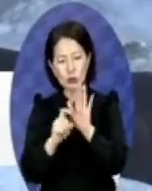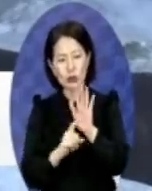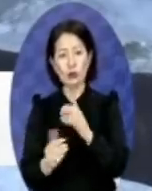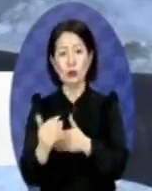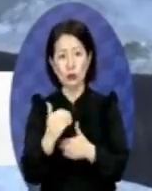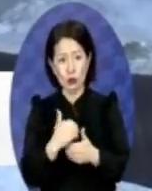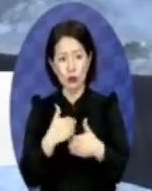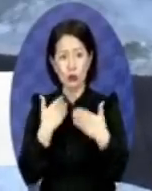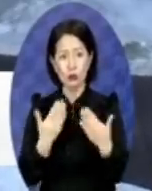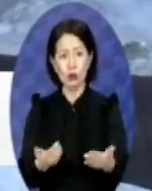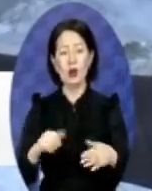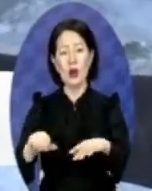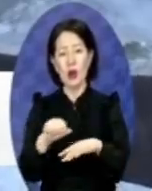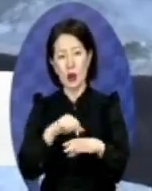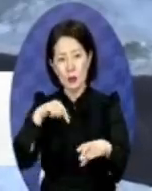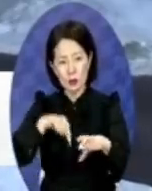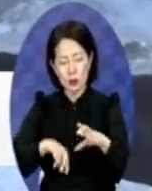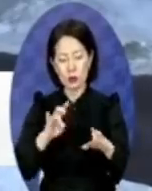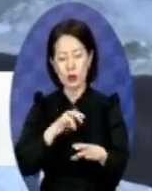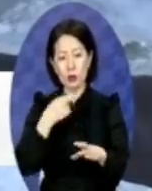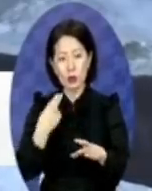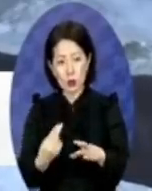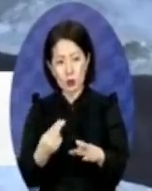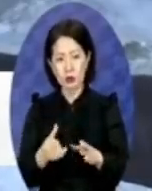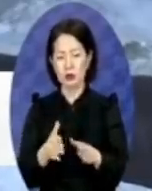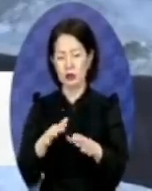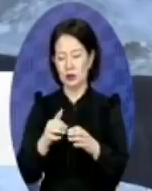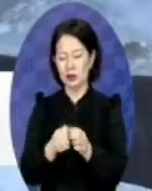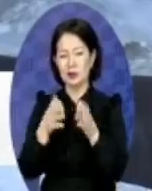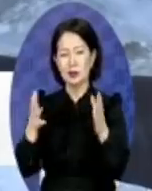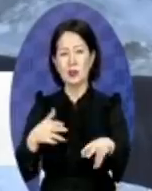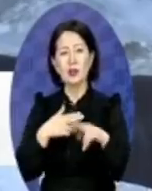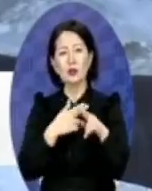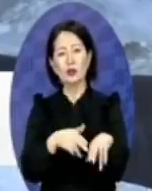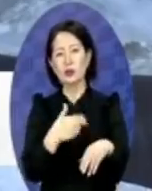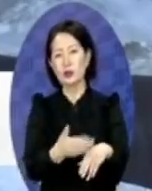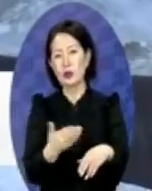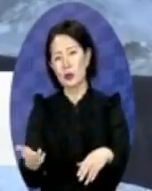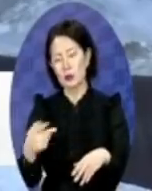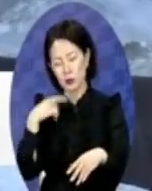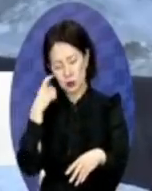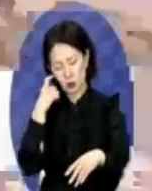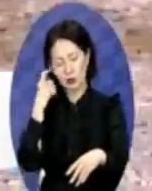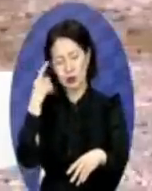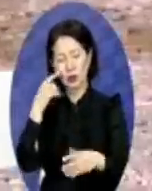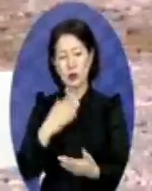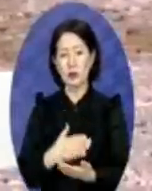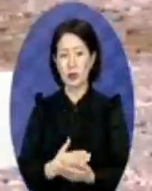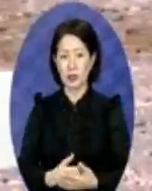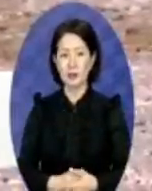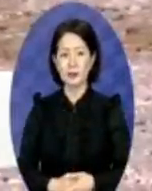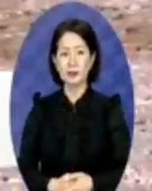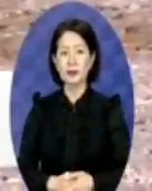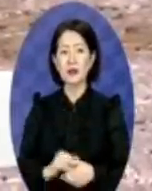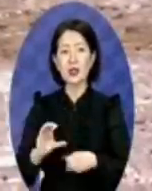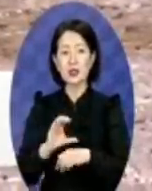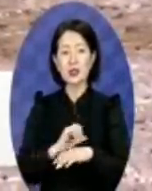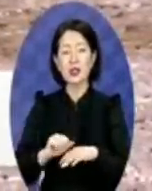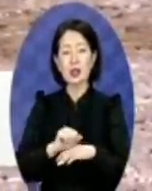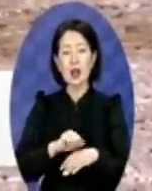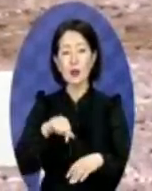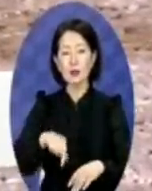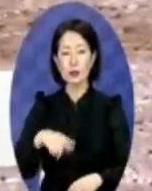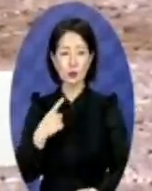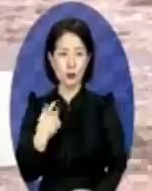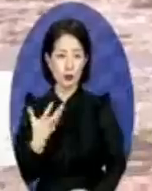мөн одоо аймгийн нөөцийг бол задлаж тэрнээс одоо тусламж өгөх тийм бодолтой байгаа. Сэлэн аймгийн хувьд 150